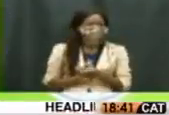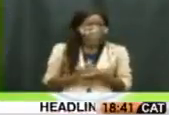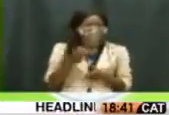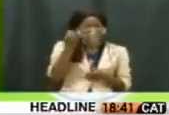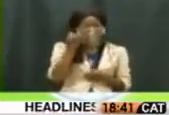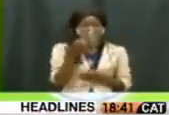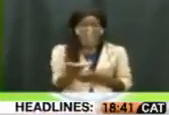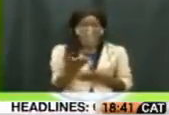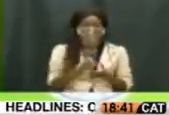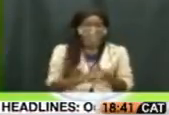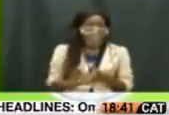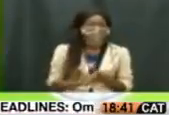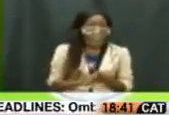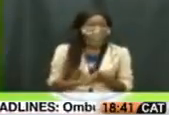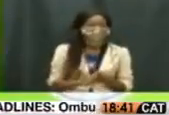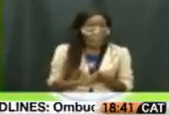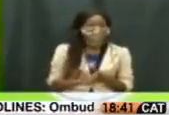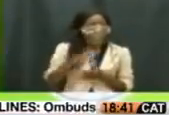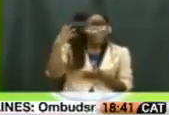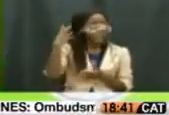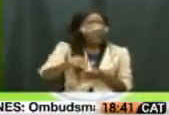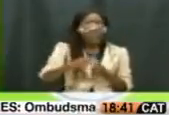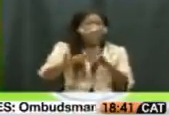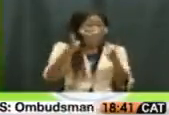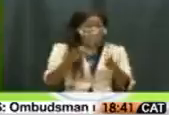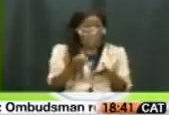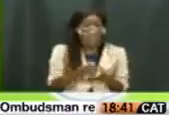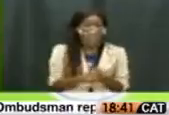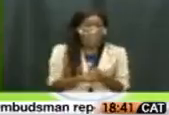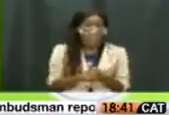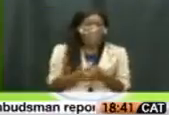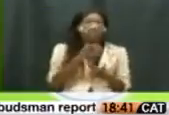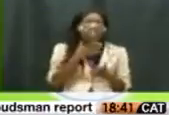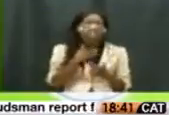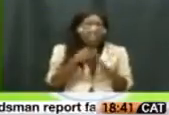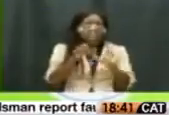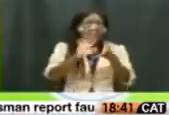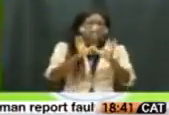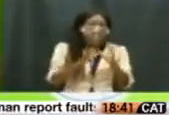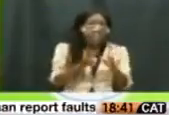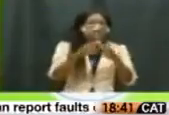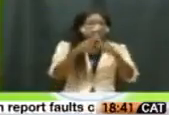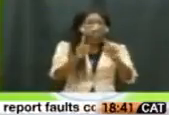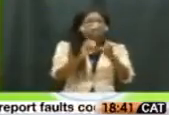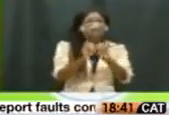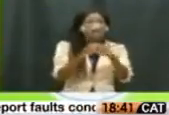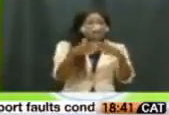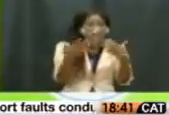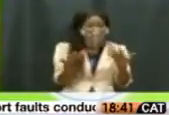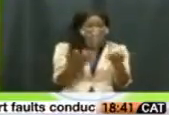muliri huu ndi muliri opya tizinga samale bwanji tinga samale anzatu